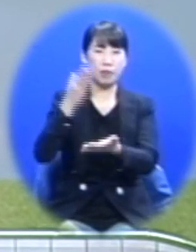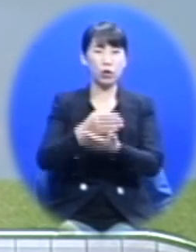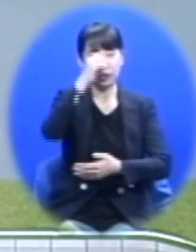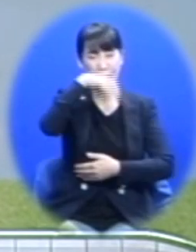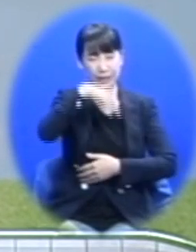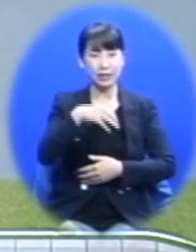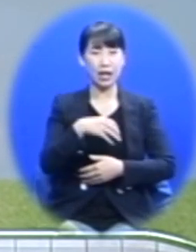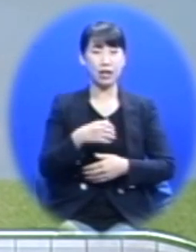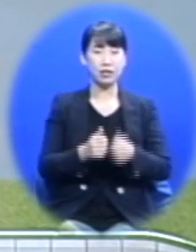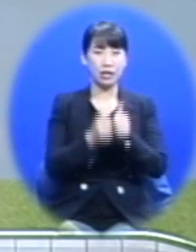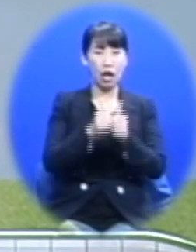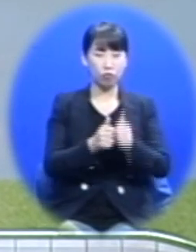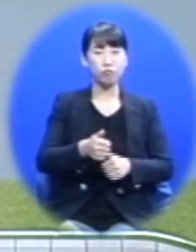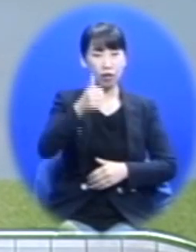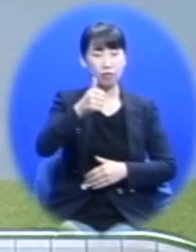주었다.